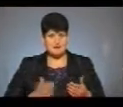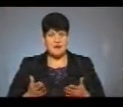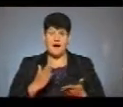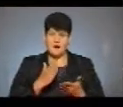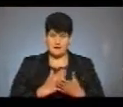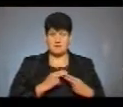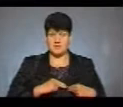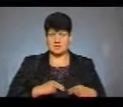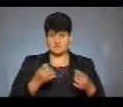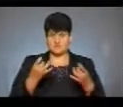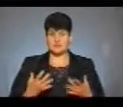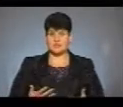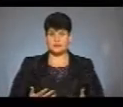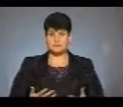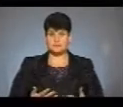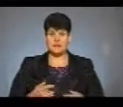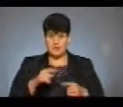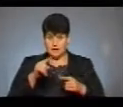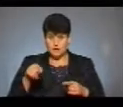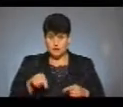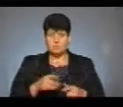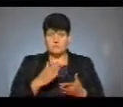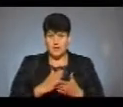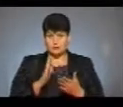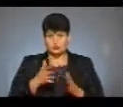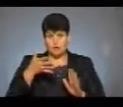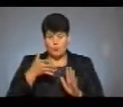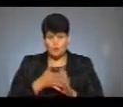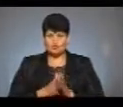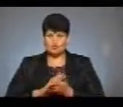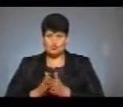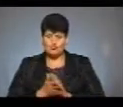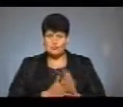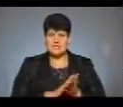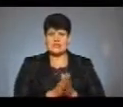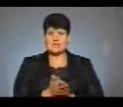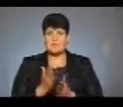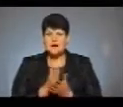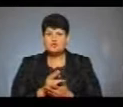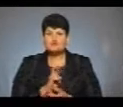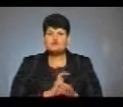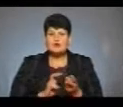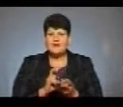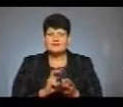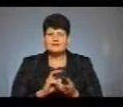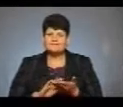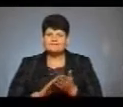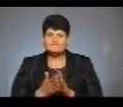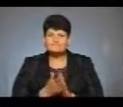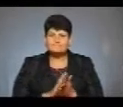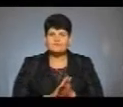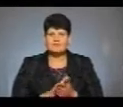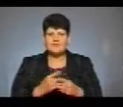наймані працівники. І в межах цього трикутника має бути певне порозуміння, мають бути домовленості, мають шукатися компромісні